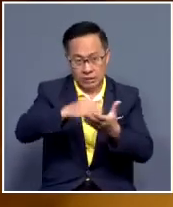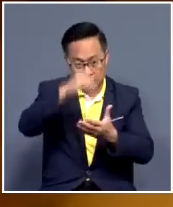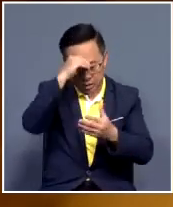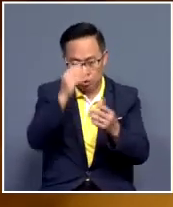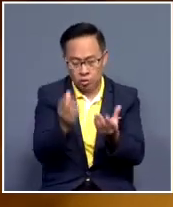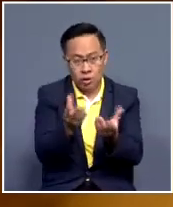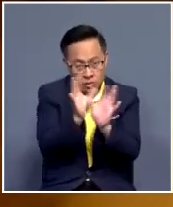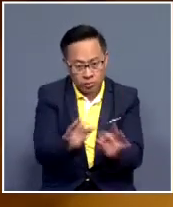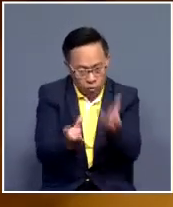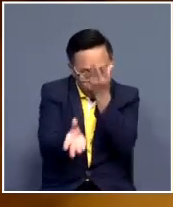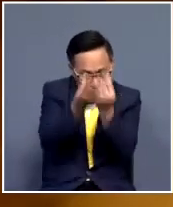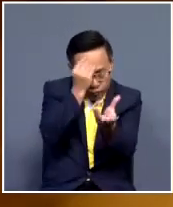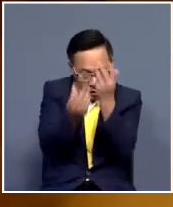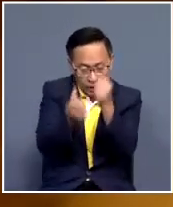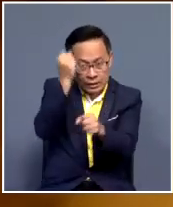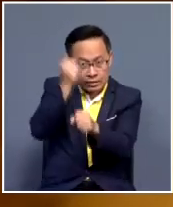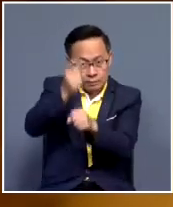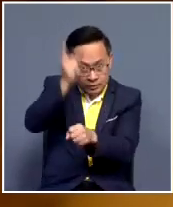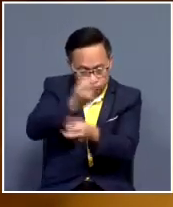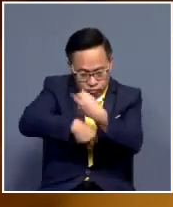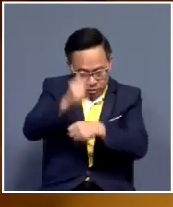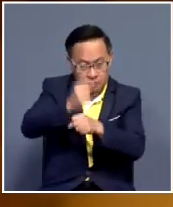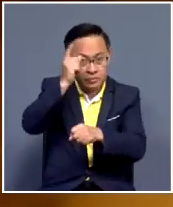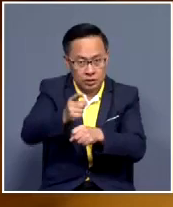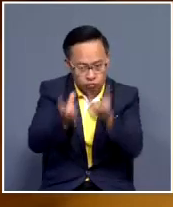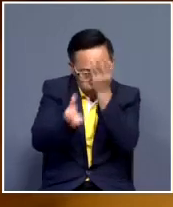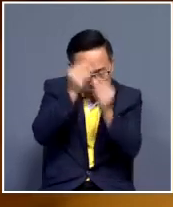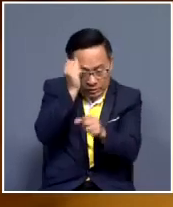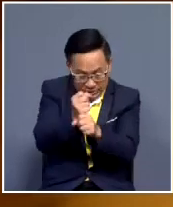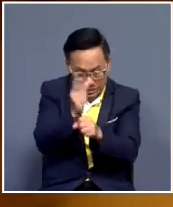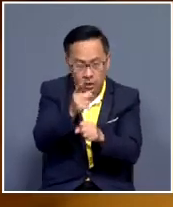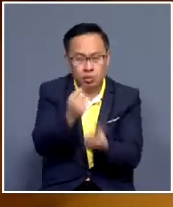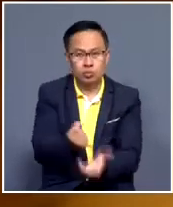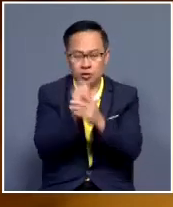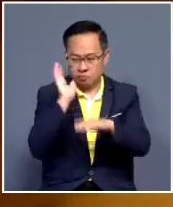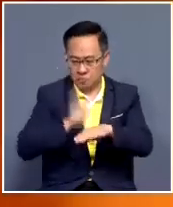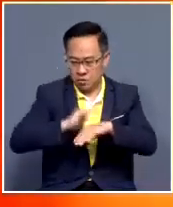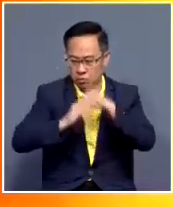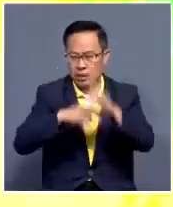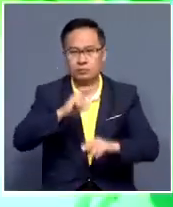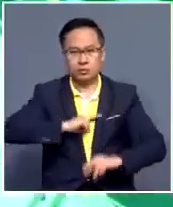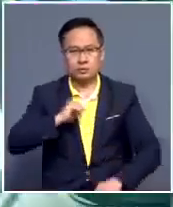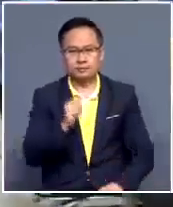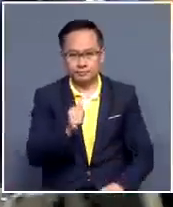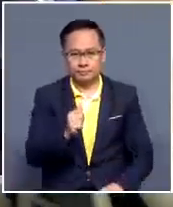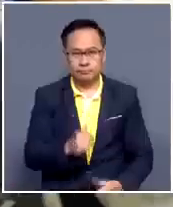ที่เน้นประสบการณ์จริงปฏิบัติจริงค่ะสิ่งเหล่านี้ทำให้ผู้เรียนได้เพิ่มขีดความสามารถและศักยภาพของเขาค่ะ